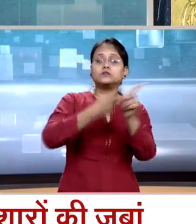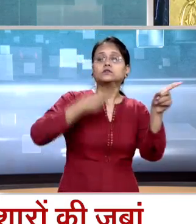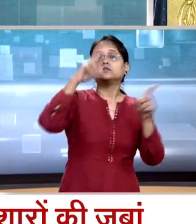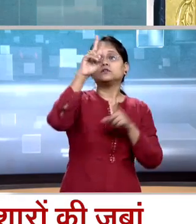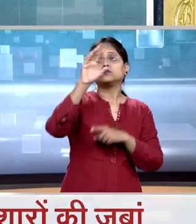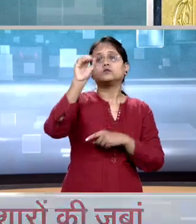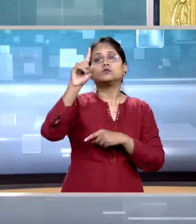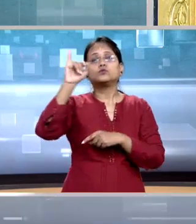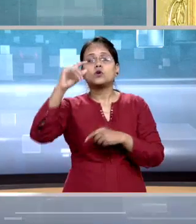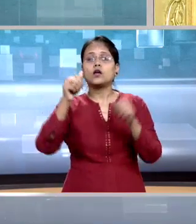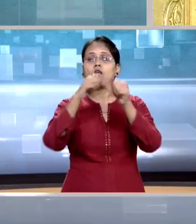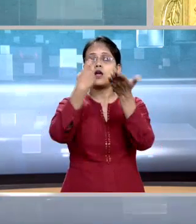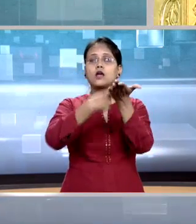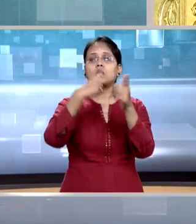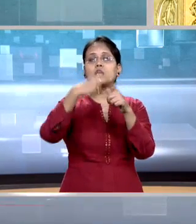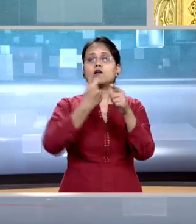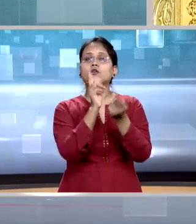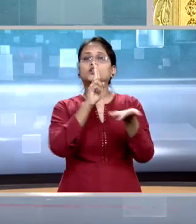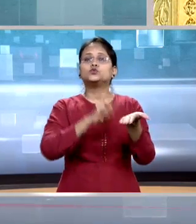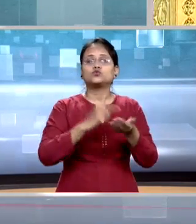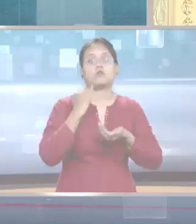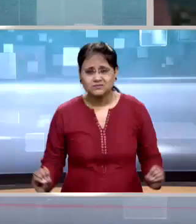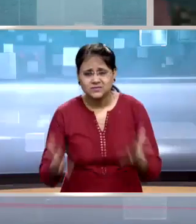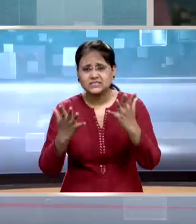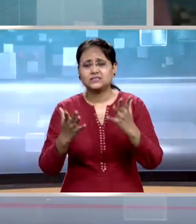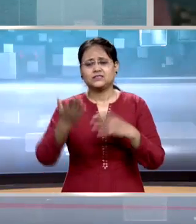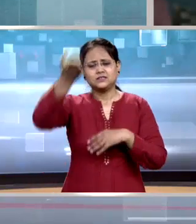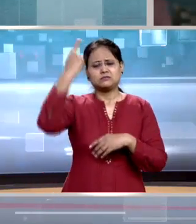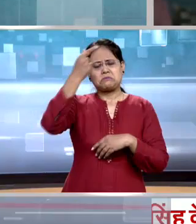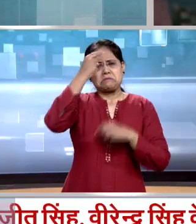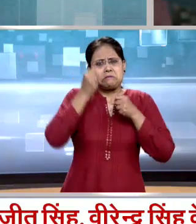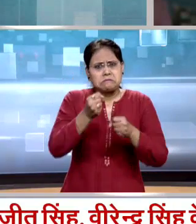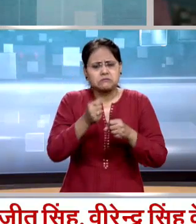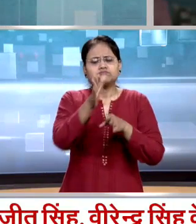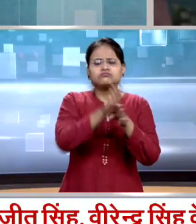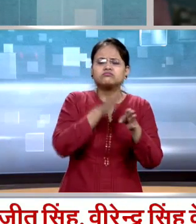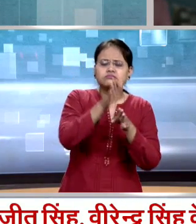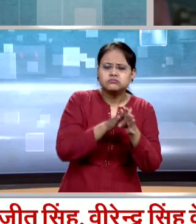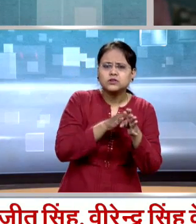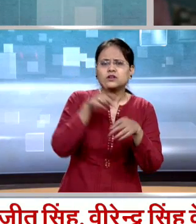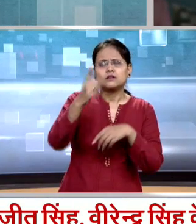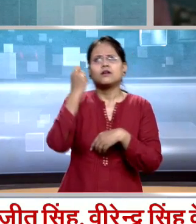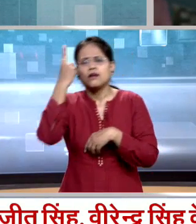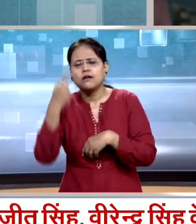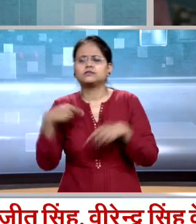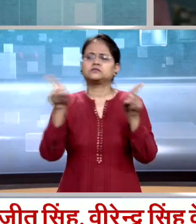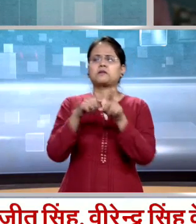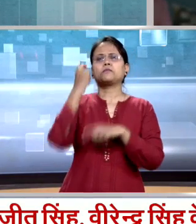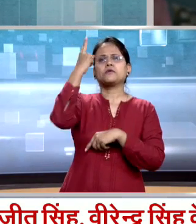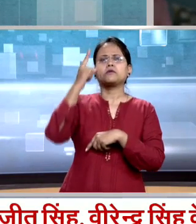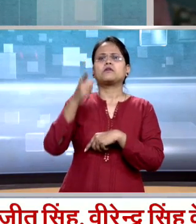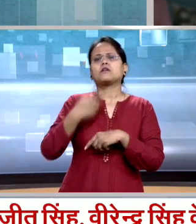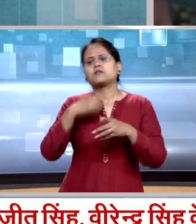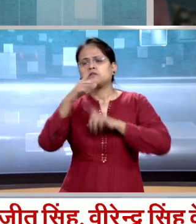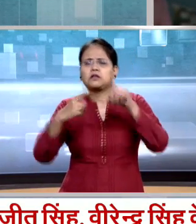अर्जुन अवार्ड से भी सम्मानित किया जा चुका है। दिक्कत बड़ी भारी आती थी पहले, तो फिर धीरे धीरे फिर ये भी समझ गया, हम भी